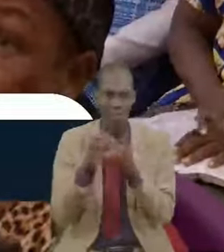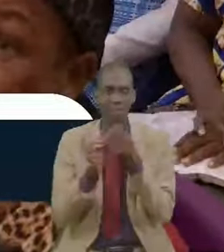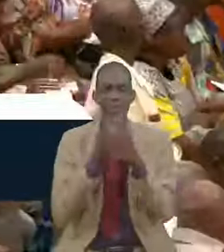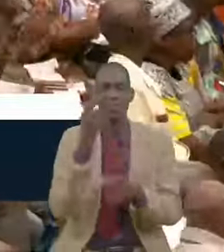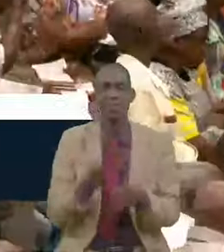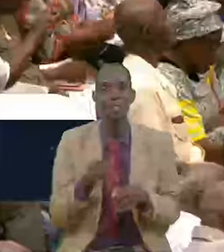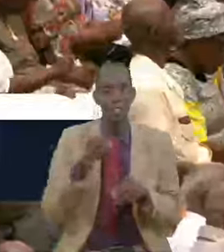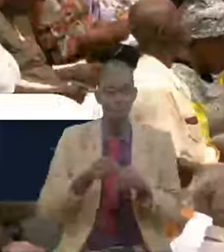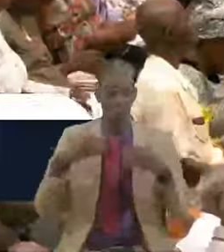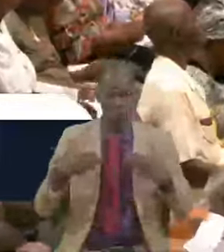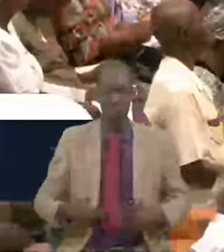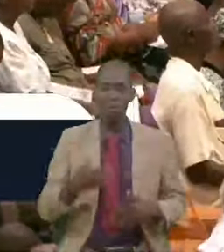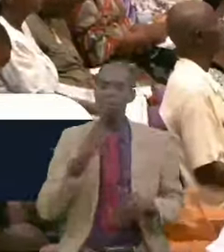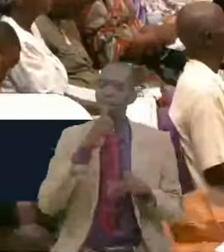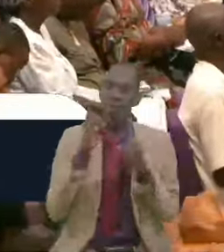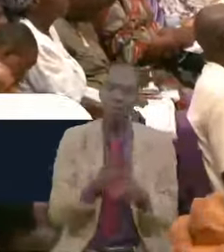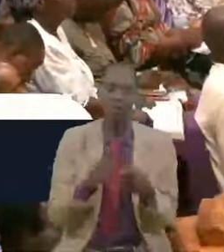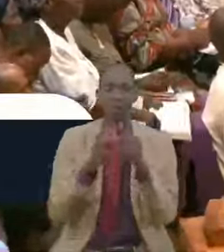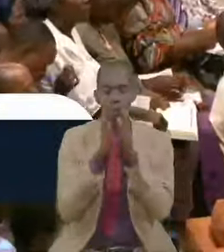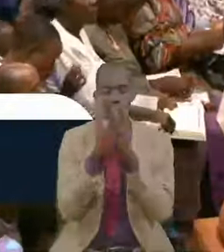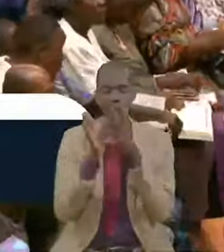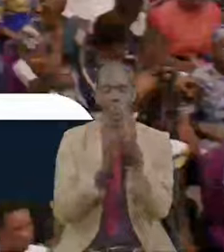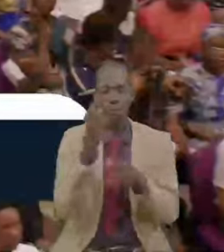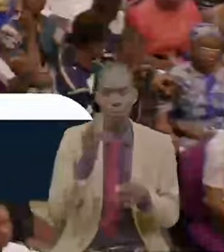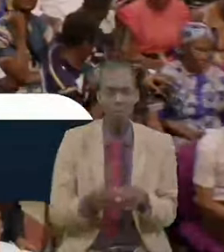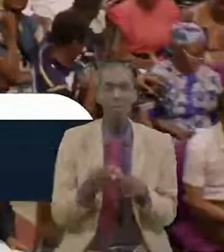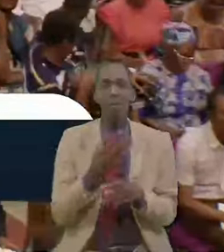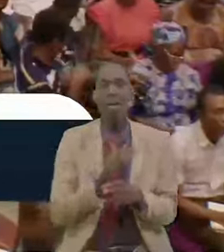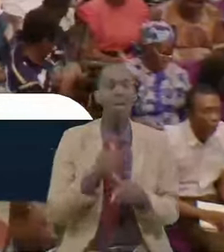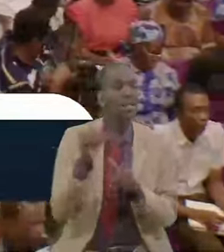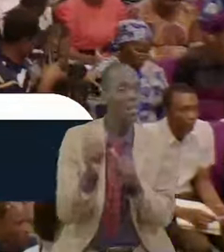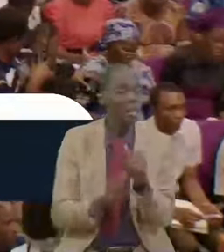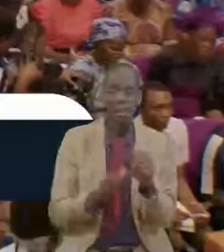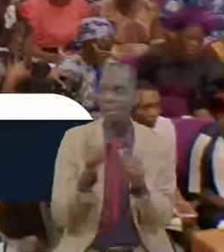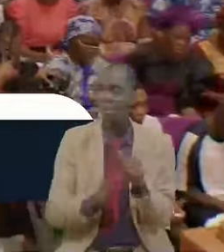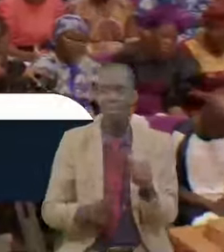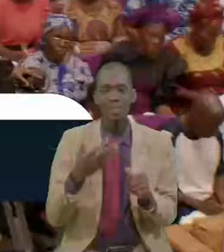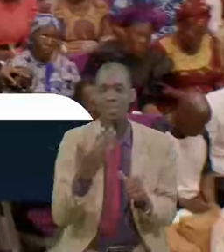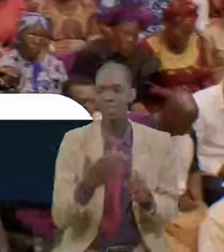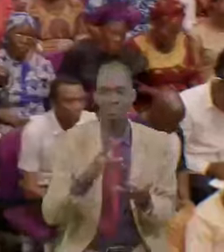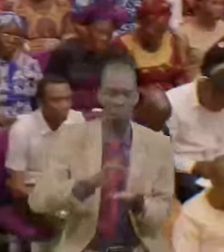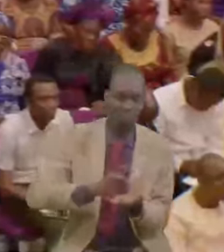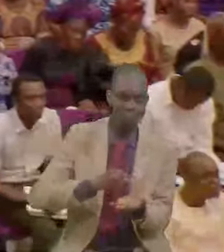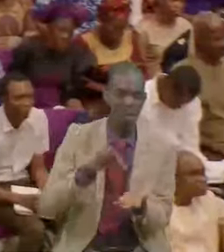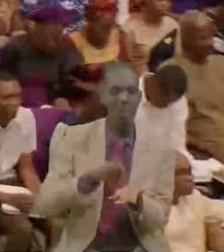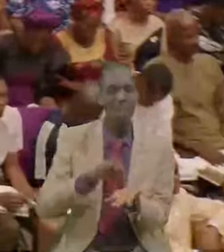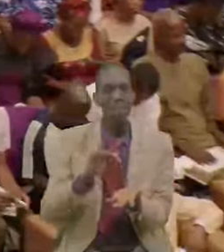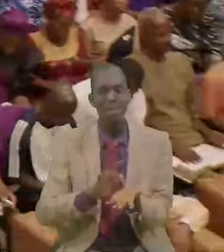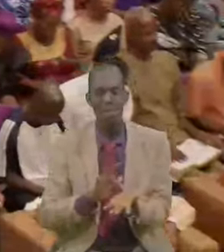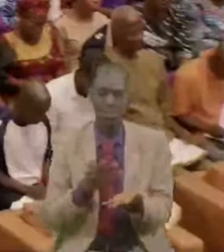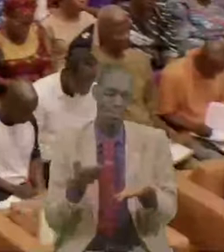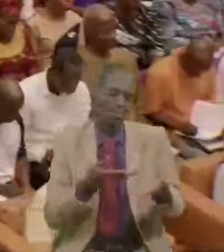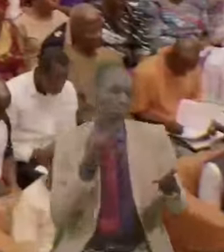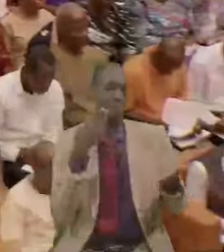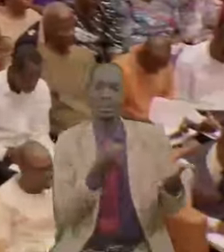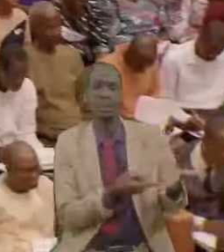corps, la confirmation. Dans votre famille, la confirmation. Et dans tous ces bulletins médicaux, j'ai ceci, j'ai